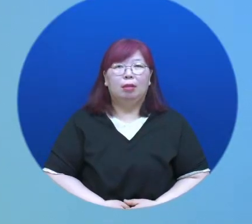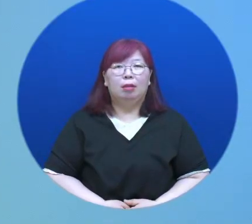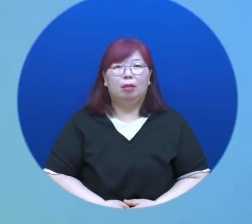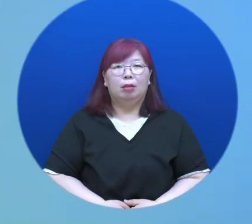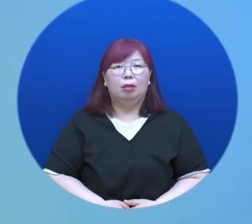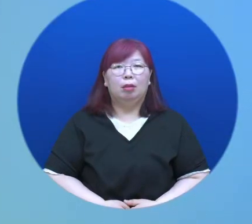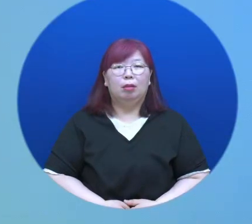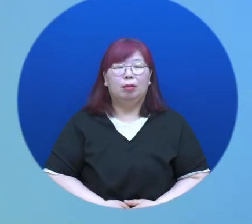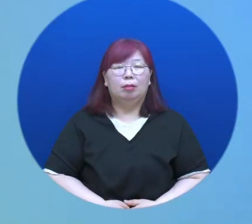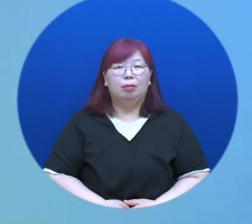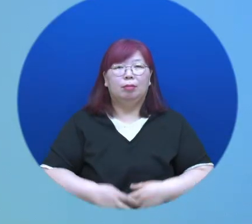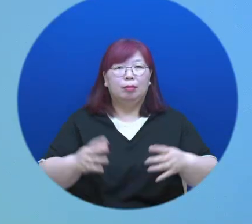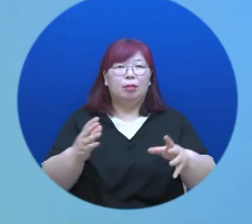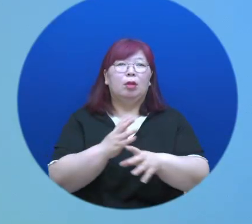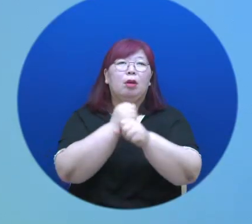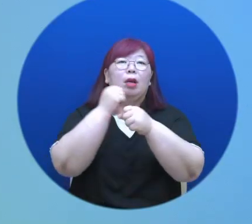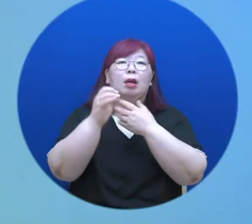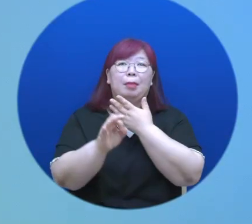요약해 볼까요?